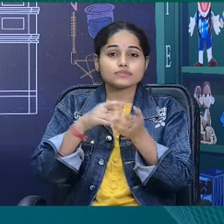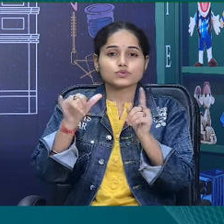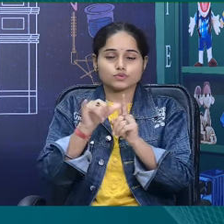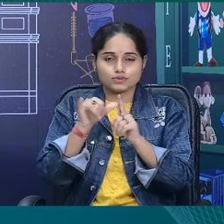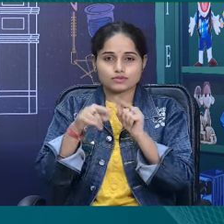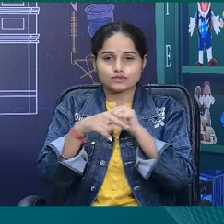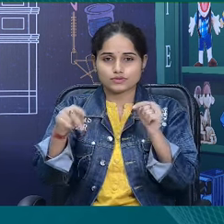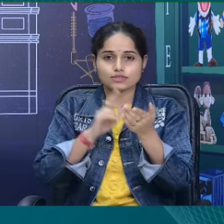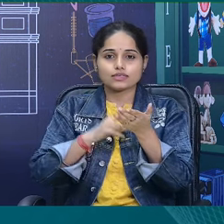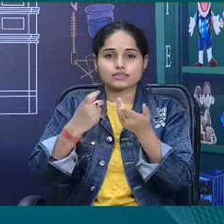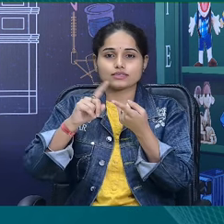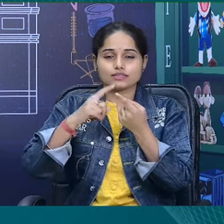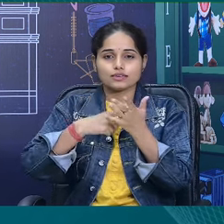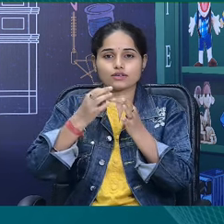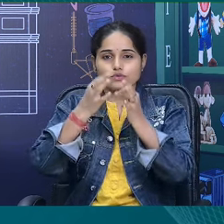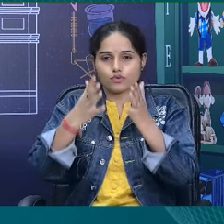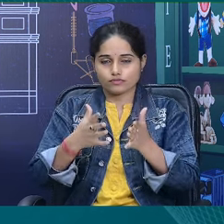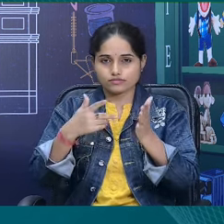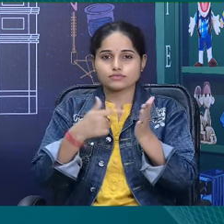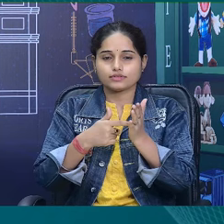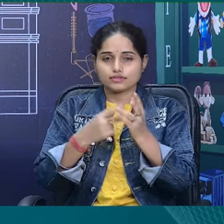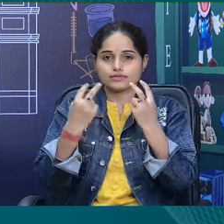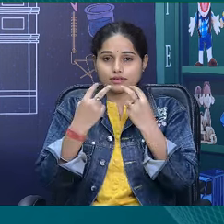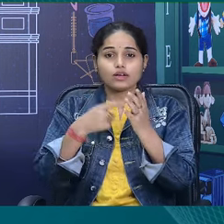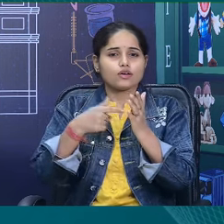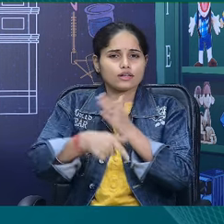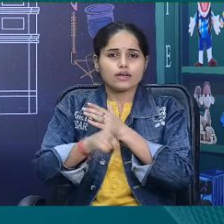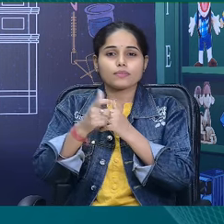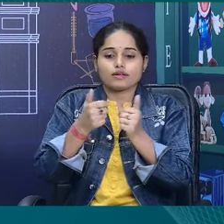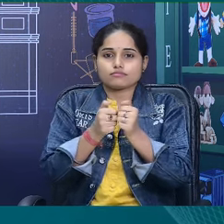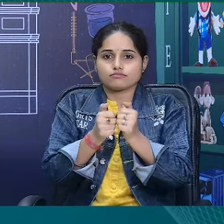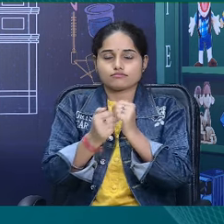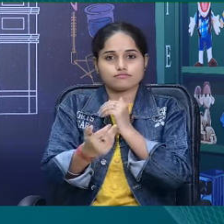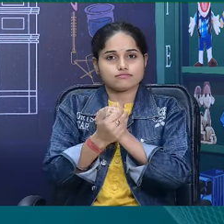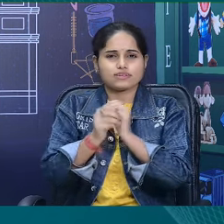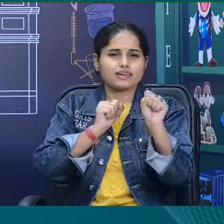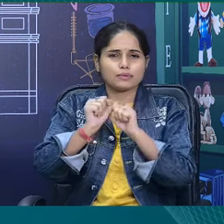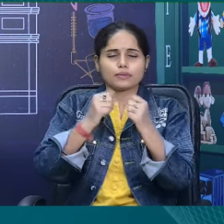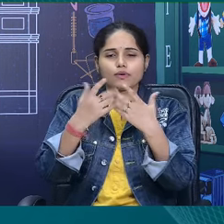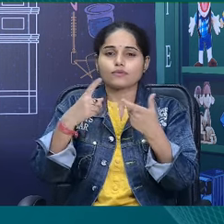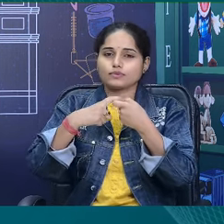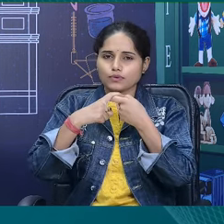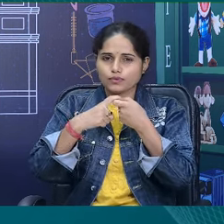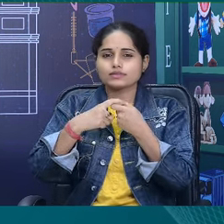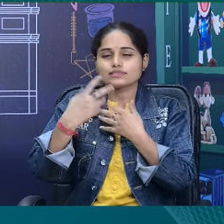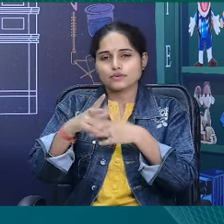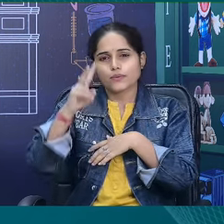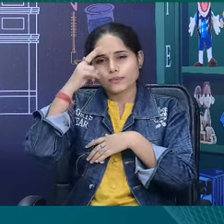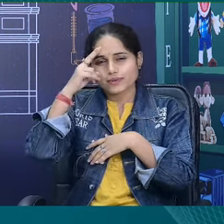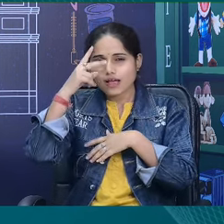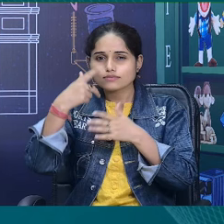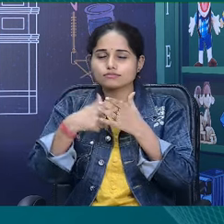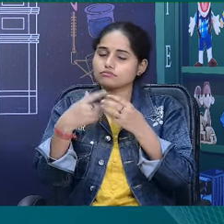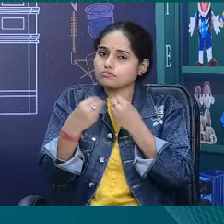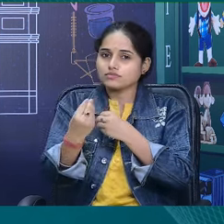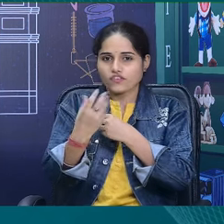youtube1 आरटी ऑफिशियल और यहां पर चैट बॉक्स में आप अपनी तरफ से कुछ प्रश्न पूछना चाहते हैं या कोई प्रतिक्रिया है इस